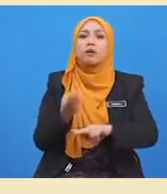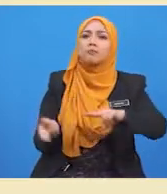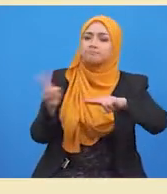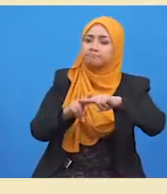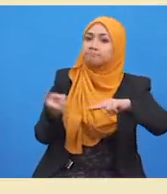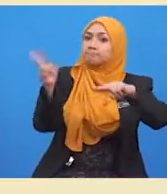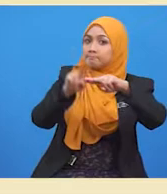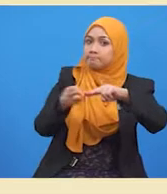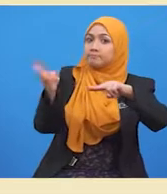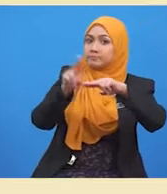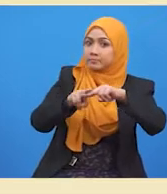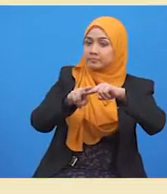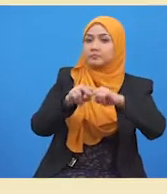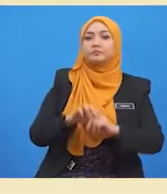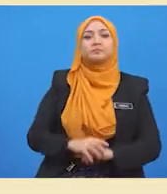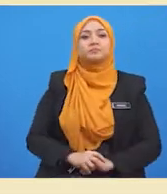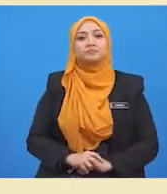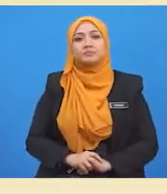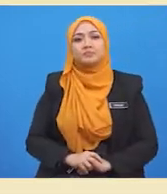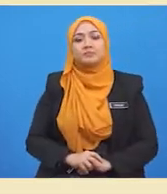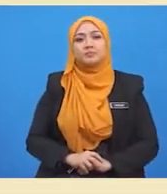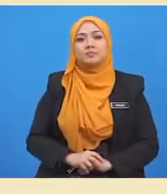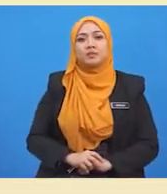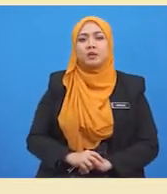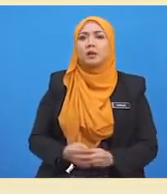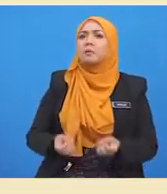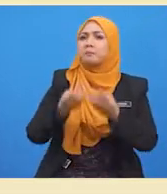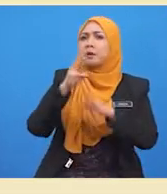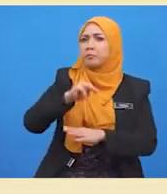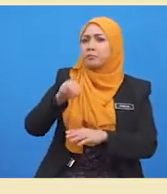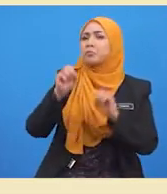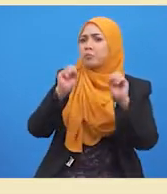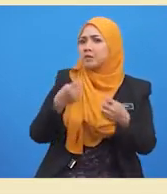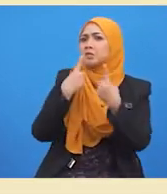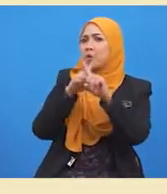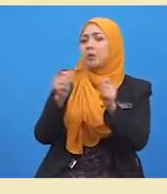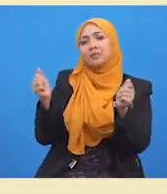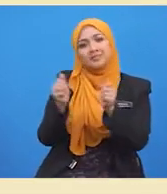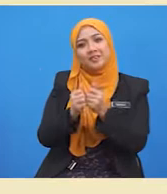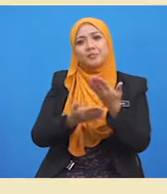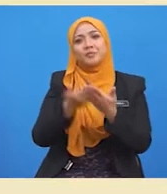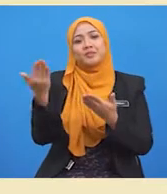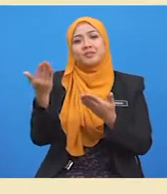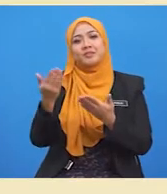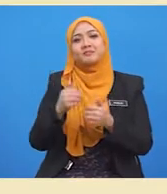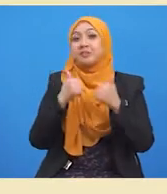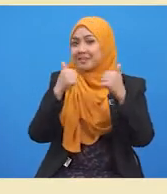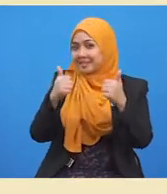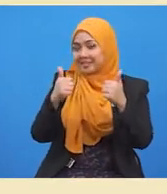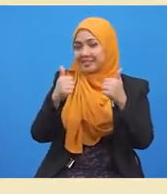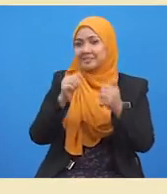ketika menjawab soalan inference jadi Apakah jawabannya yo